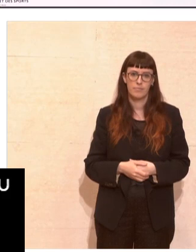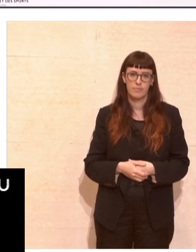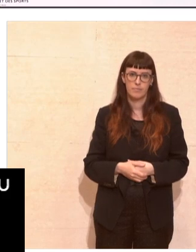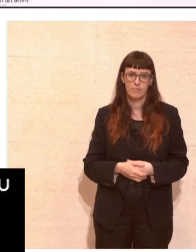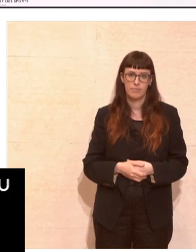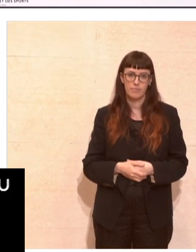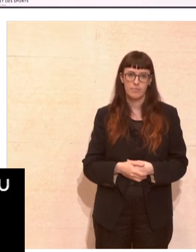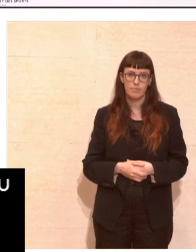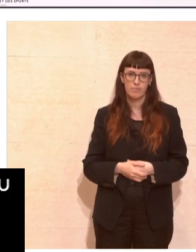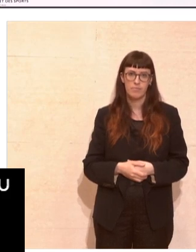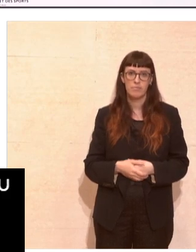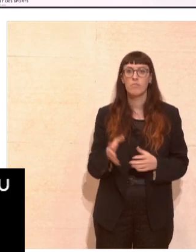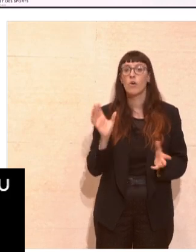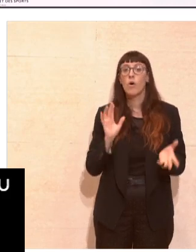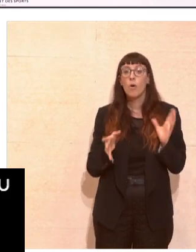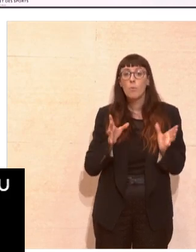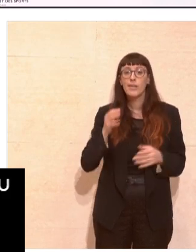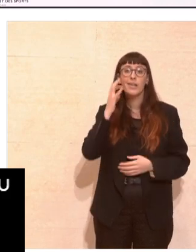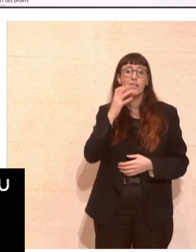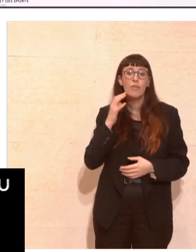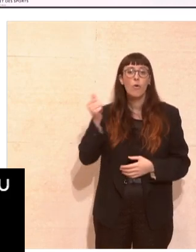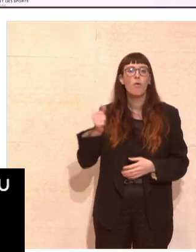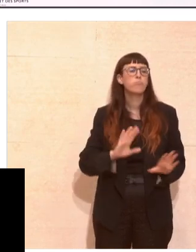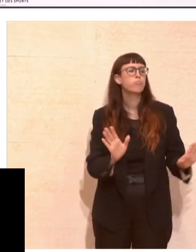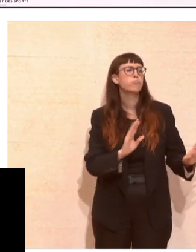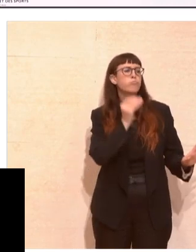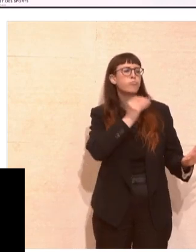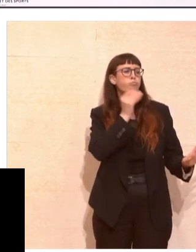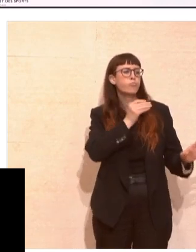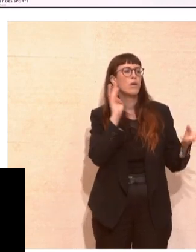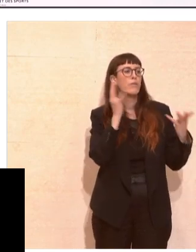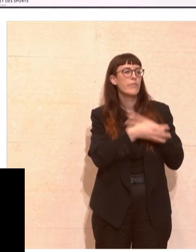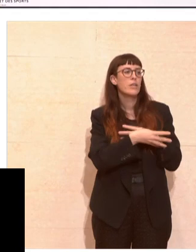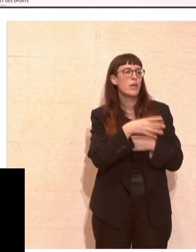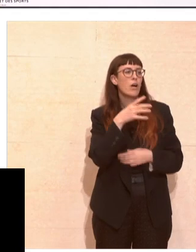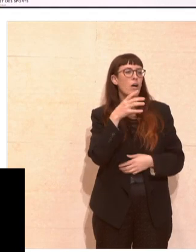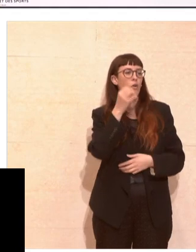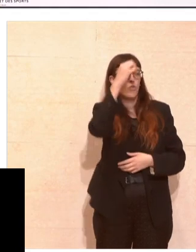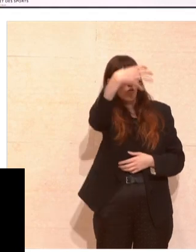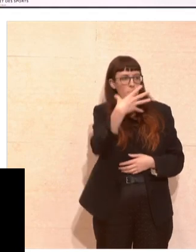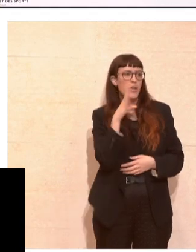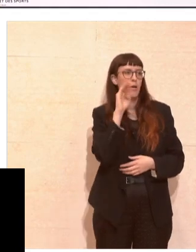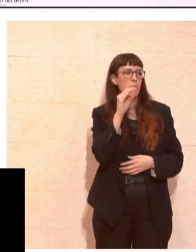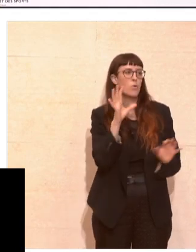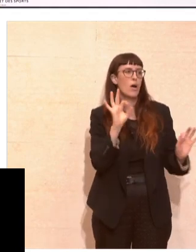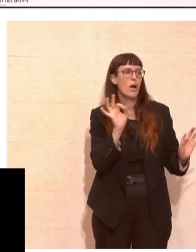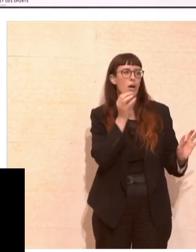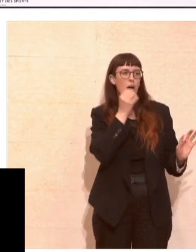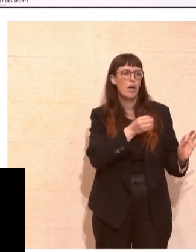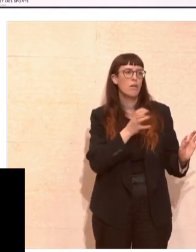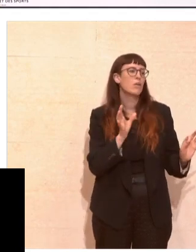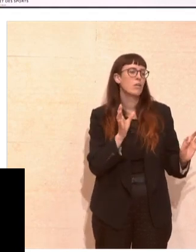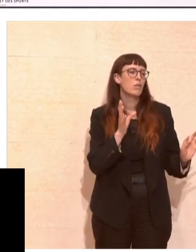Alors du coup, vos ados ont sûrement dû vous dire « oui, c'est bon, je mets le filtre lumière bleue, là. » Du coup, on a la lumière orange sur le